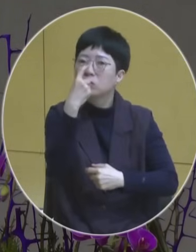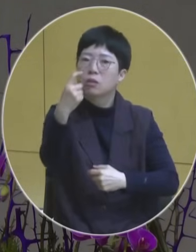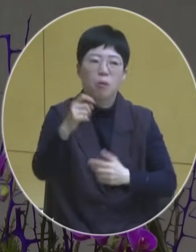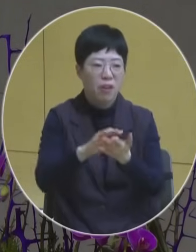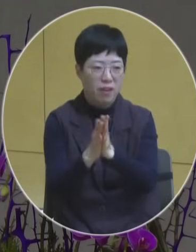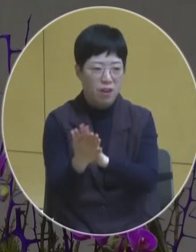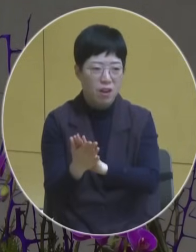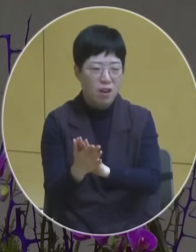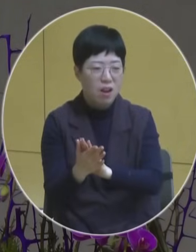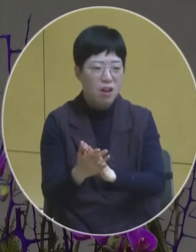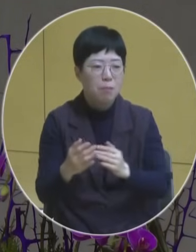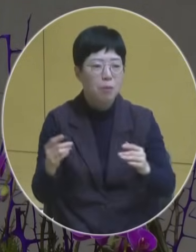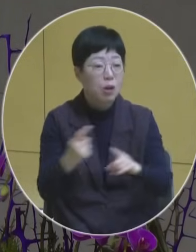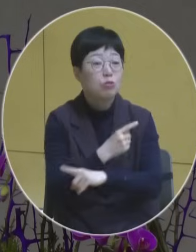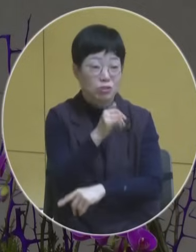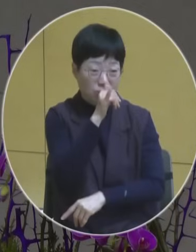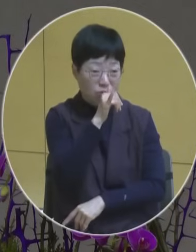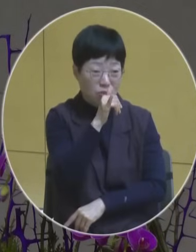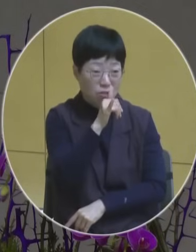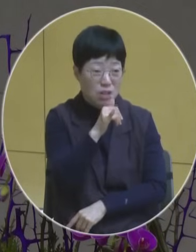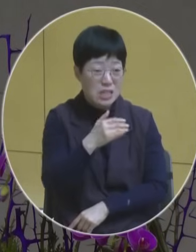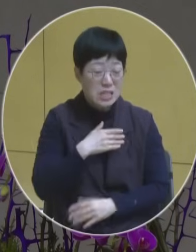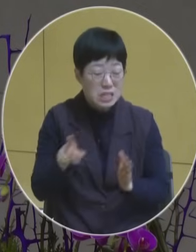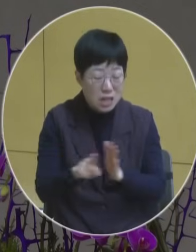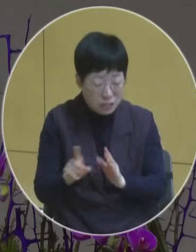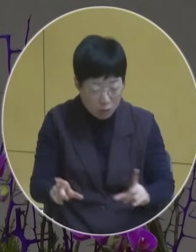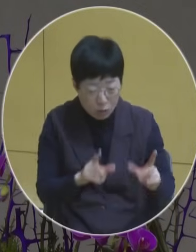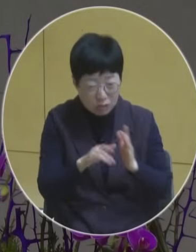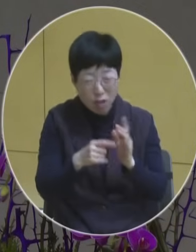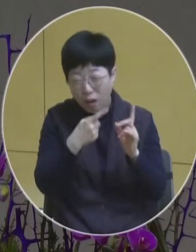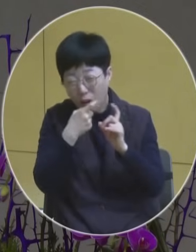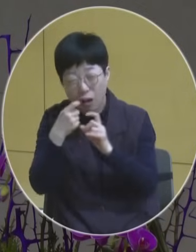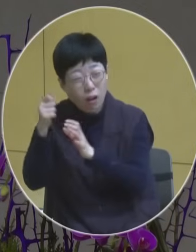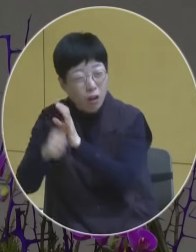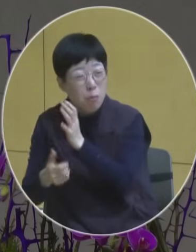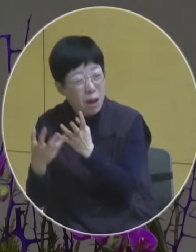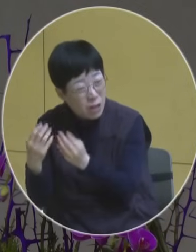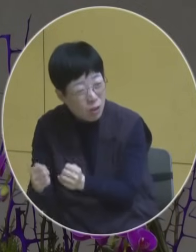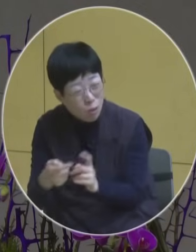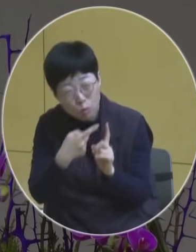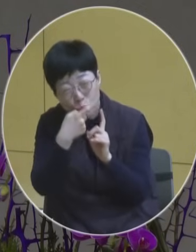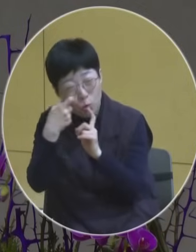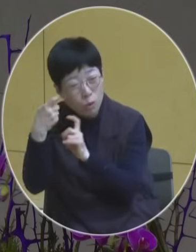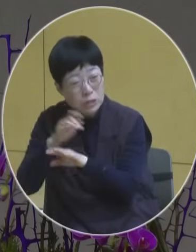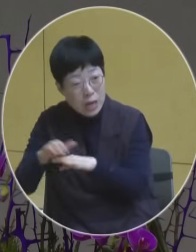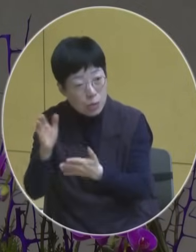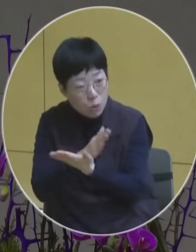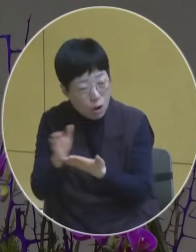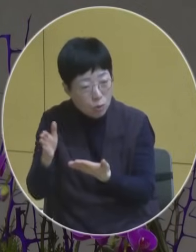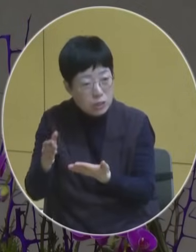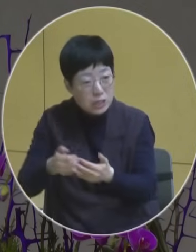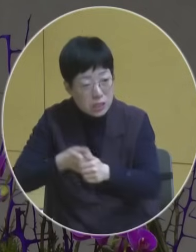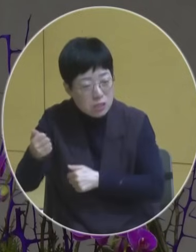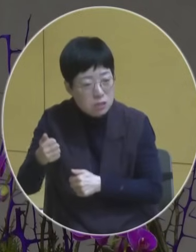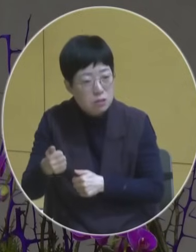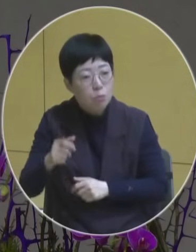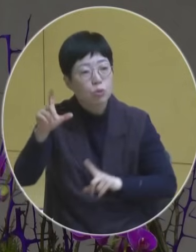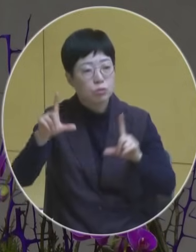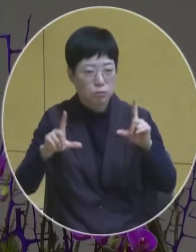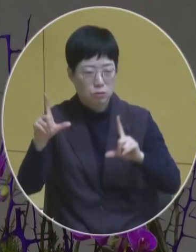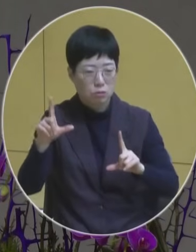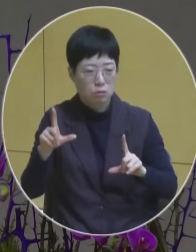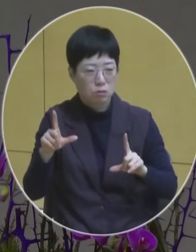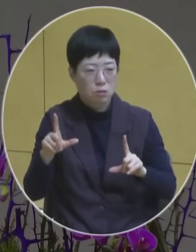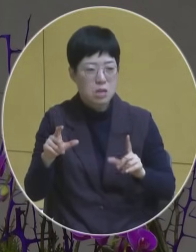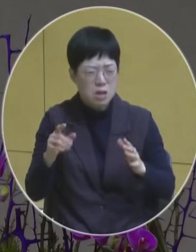멋있어집니다. 달라진 것을 봅니다. 우리 신앙생활할 때 유혹도 많이 찾아옵니다. 근데 유혹을 잘 분별해서 이겨내는 바로 그 모습을